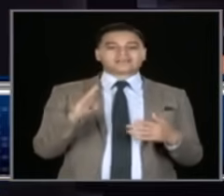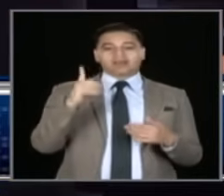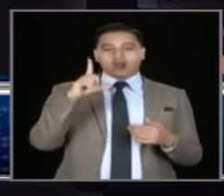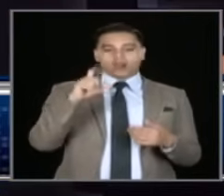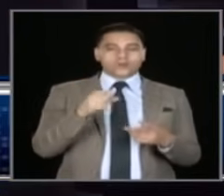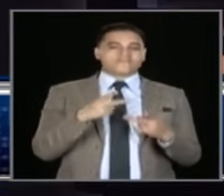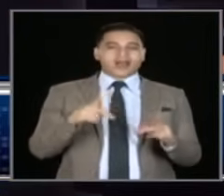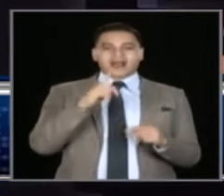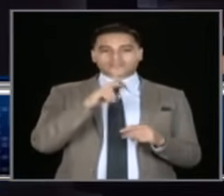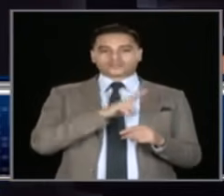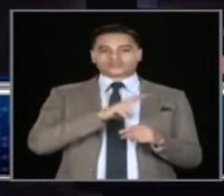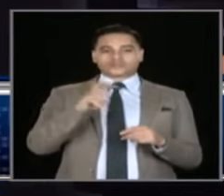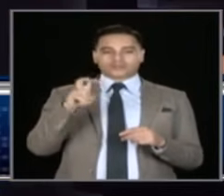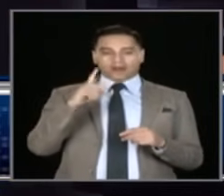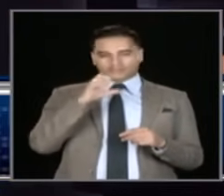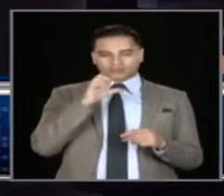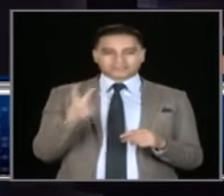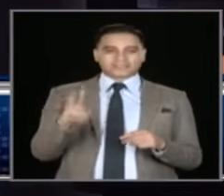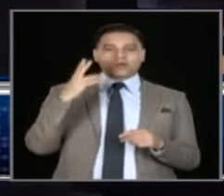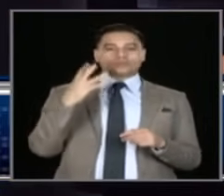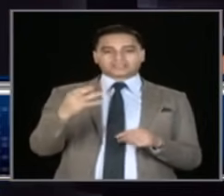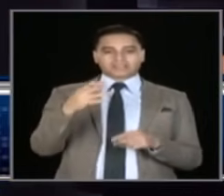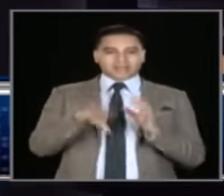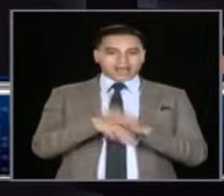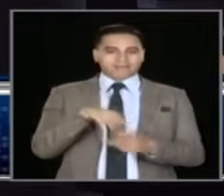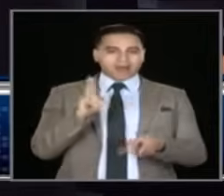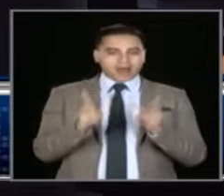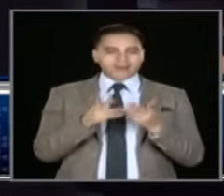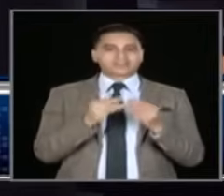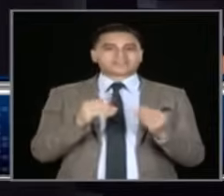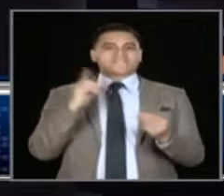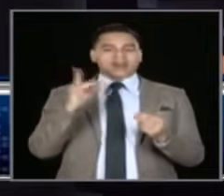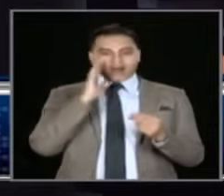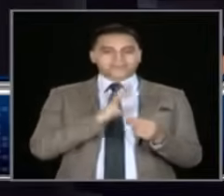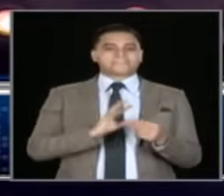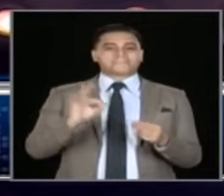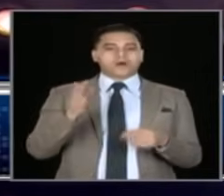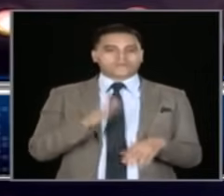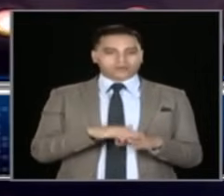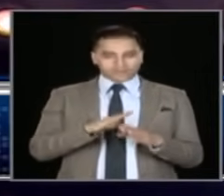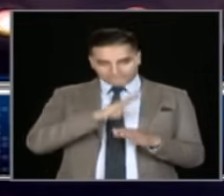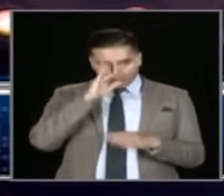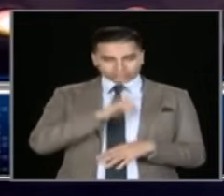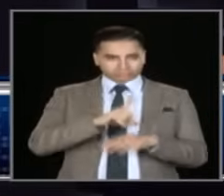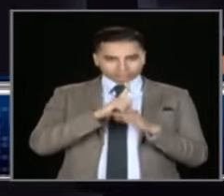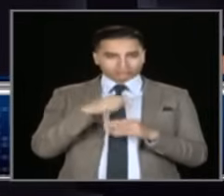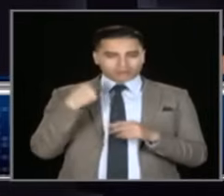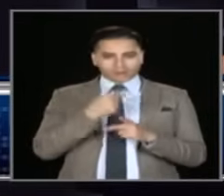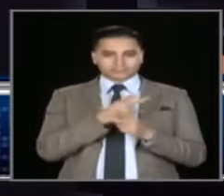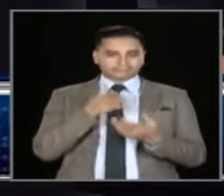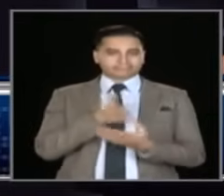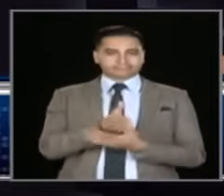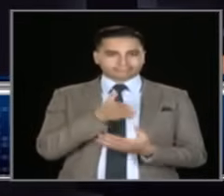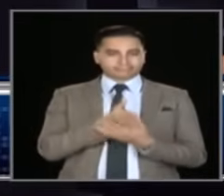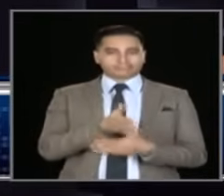1737، بيقام فيها حفلات عالمية. يحضرها ملوك ورؤساء الدول